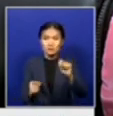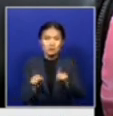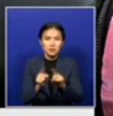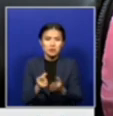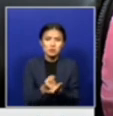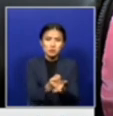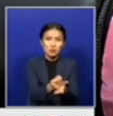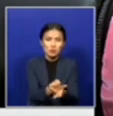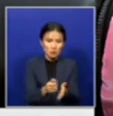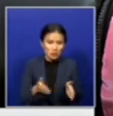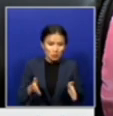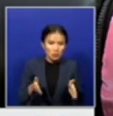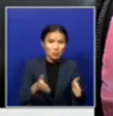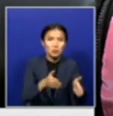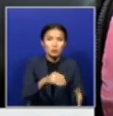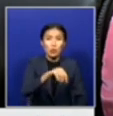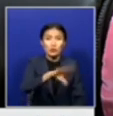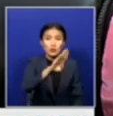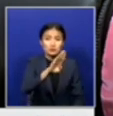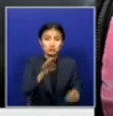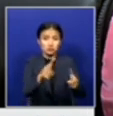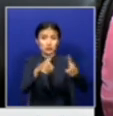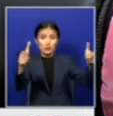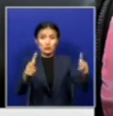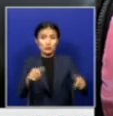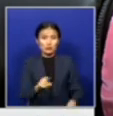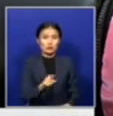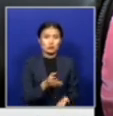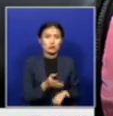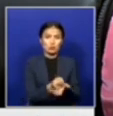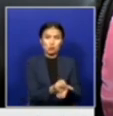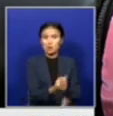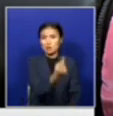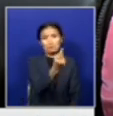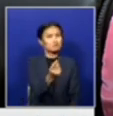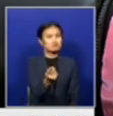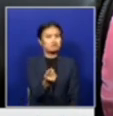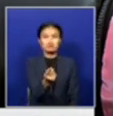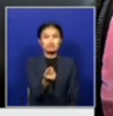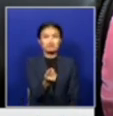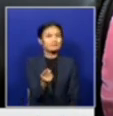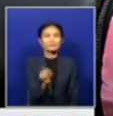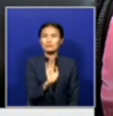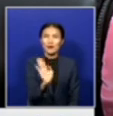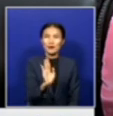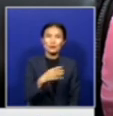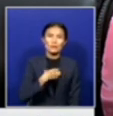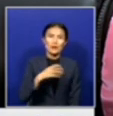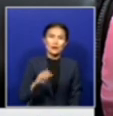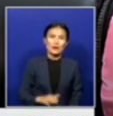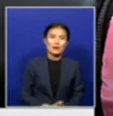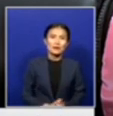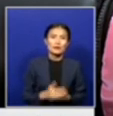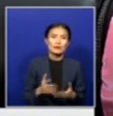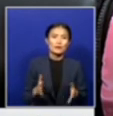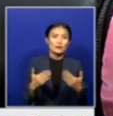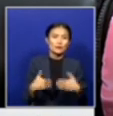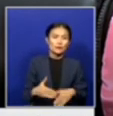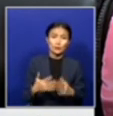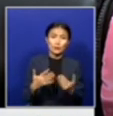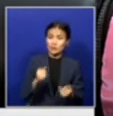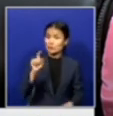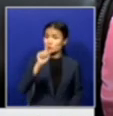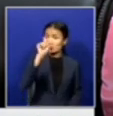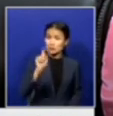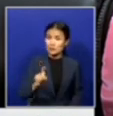เจ้าสัวไปอย่างเดียวครับคำถามที่รัฐบาลต้องตอบให้ได้นะครับก็คือรัฐบาลจะสร้างก